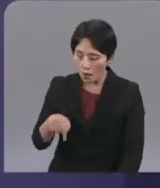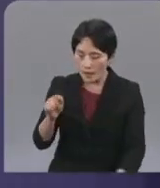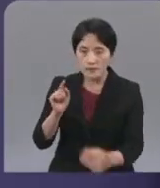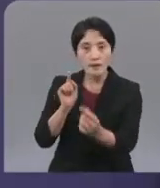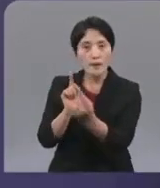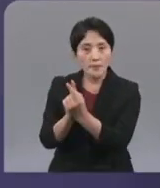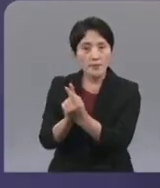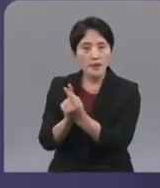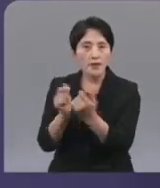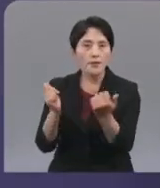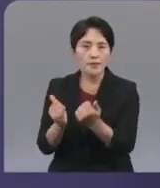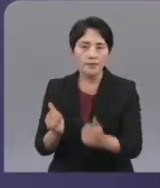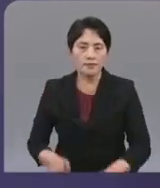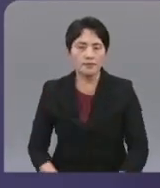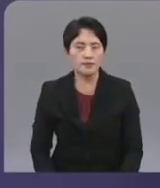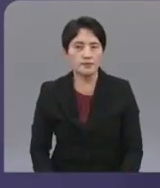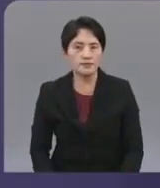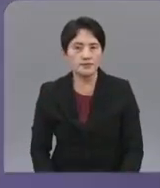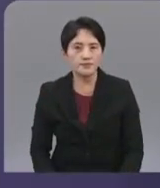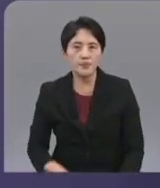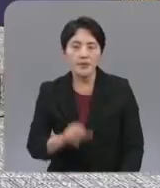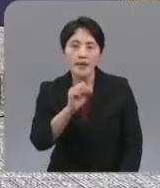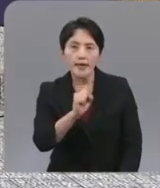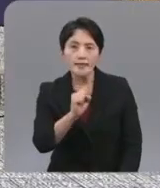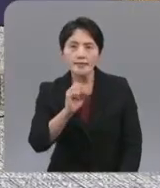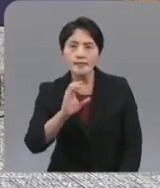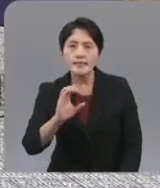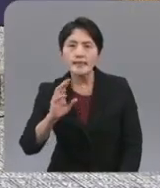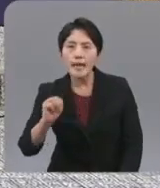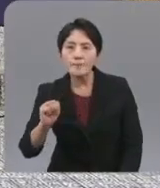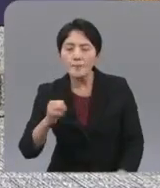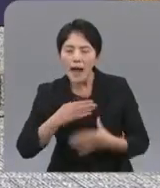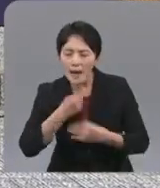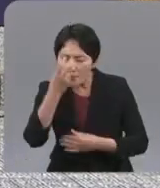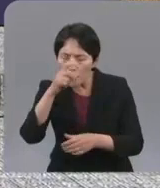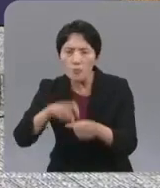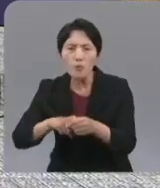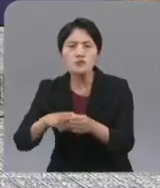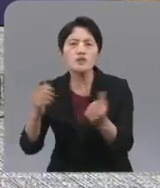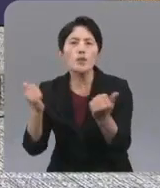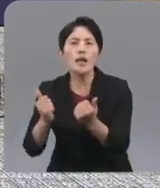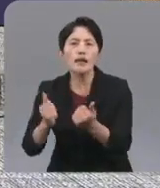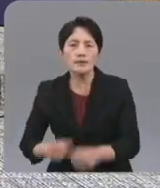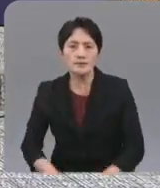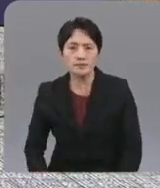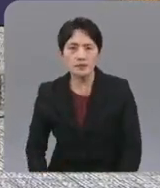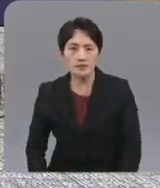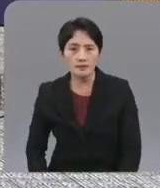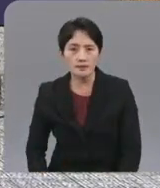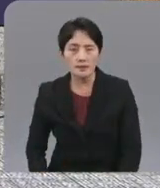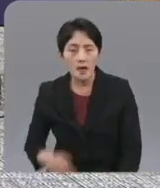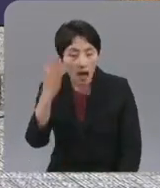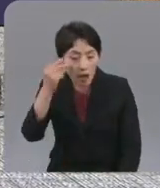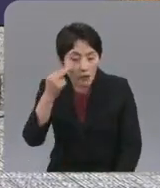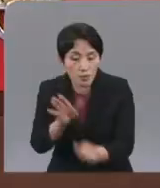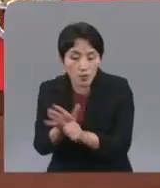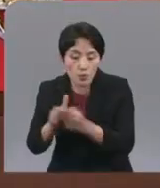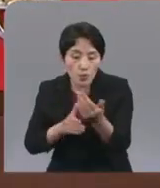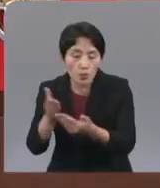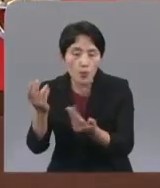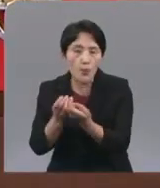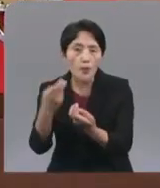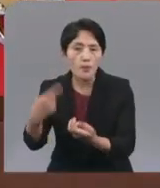وتم خلال اجتماعات اليوم مناقشه سبل تعزيز ردع تهديدات كوريا الشماليه النوويه